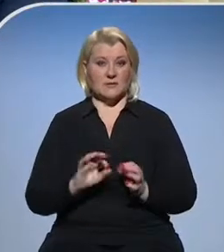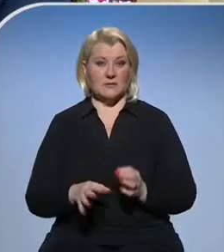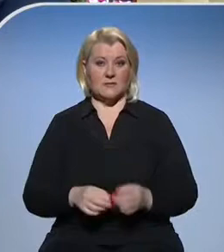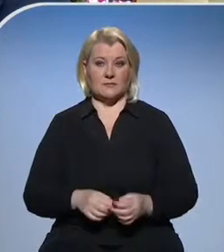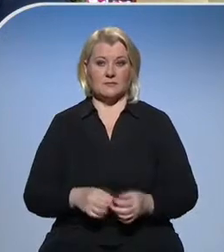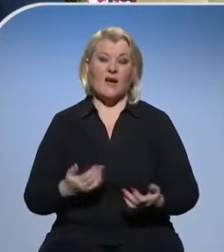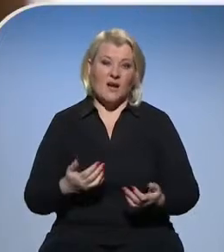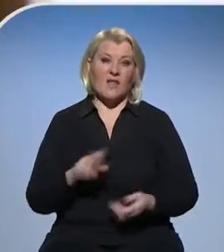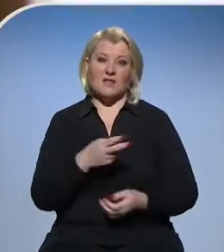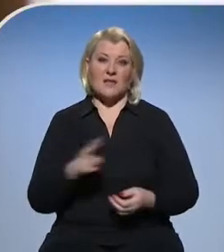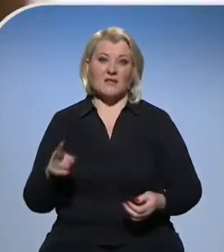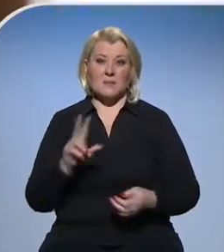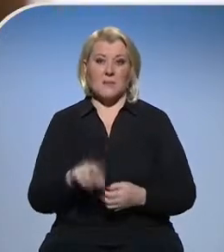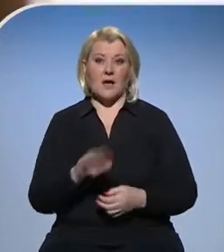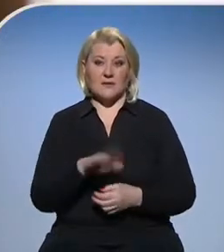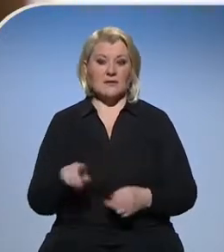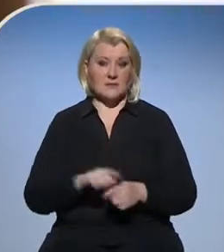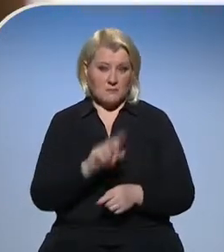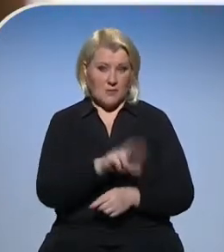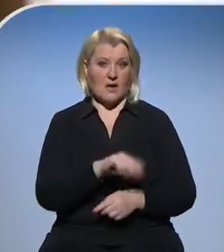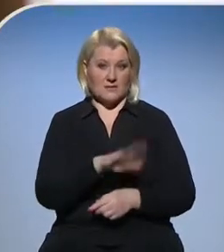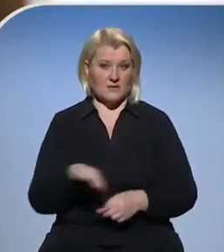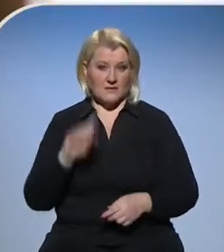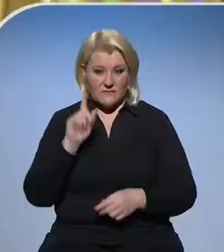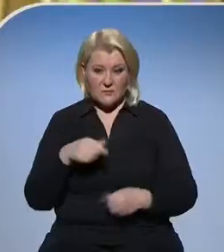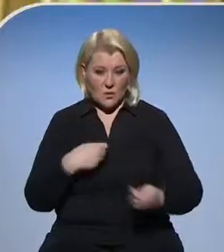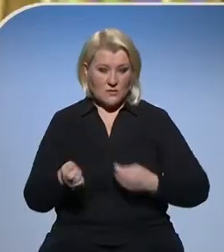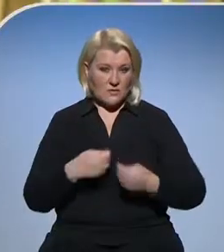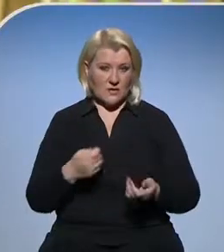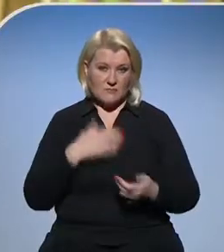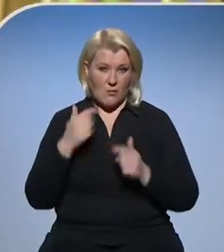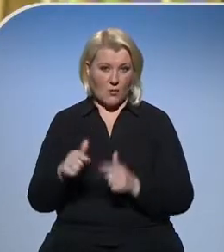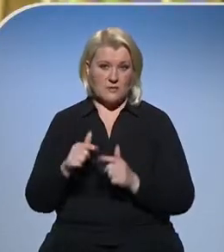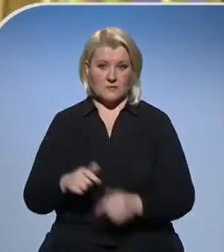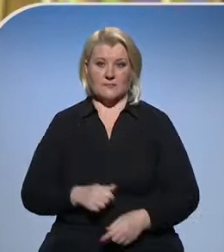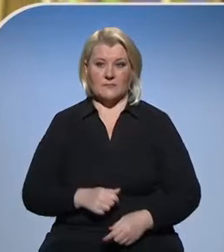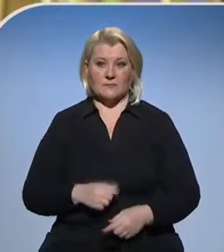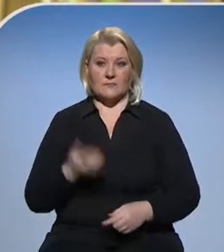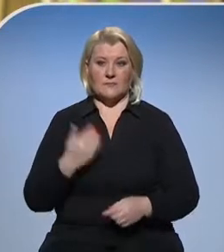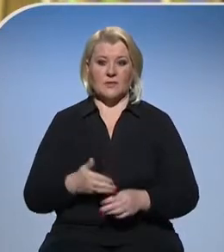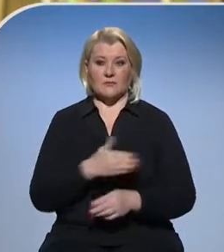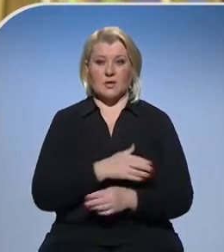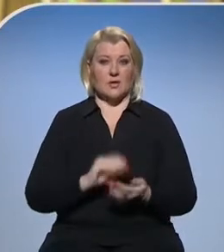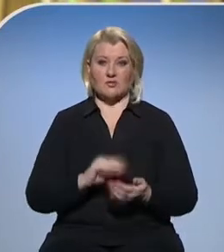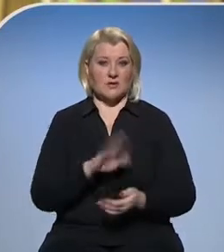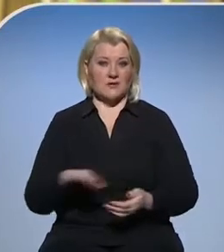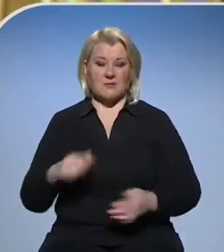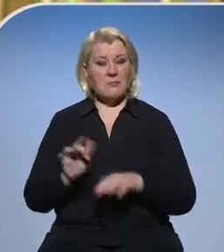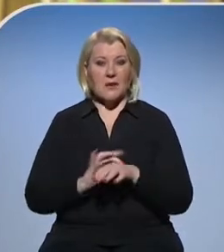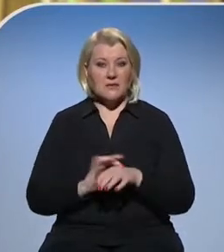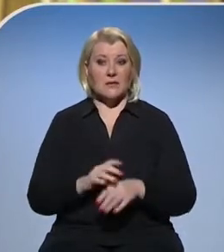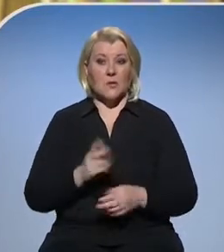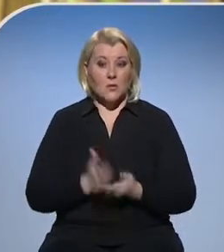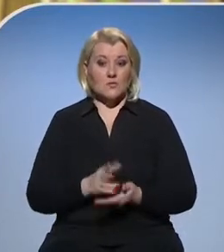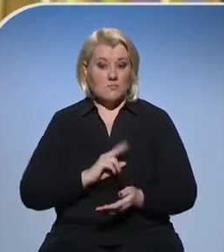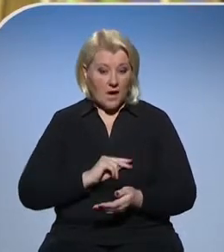třeba mají děti a vy je máte taky, takže víte, jak to letí. Ano, než jsem si pořídil děti, tak jsem neměl představu, jak moc ty peníze letí,